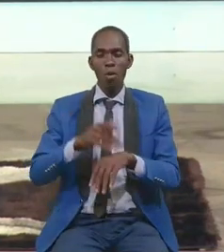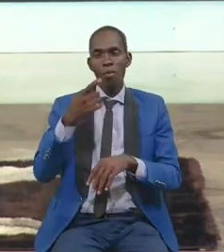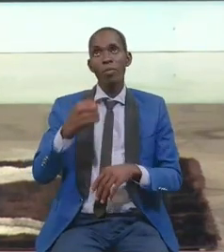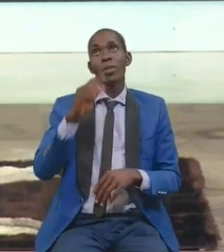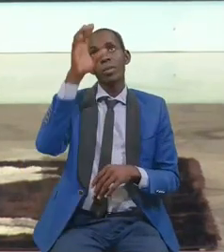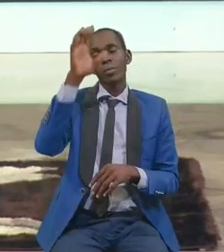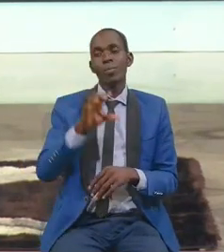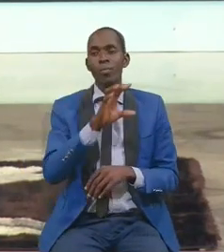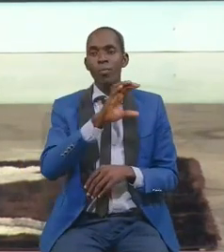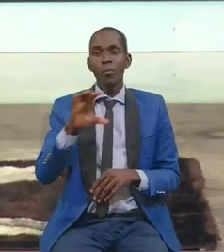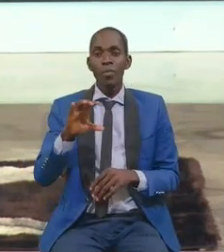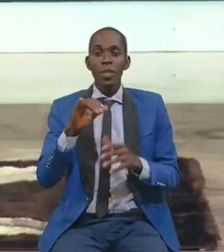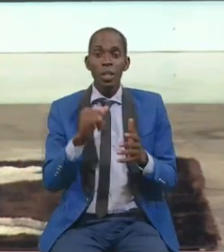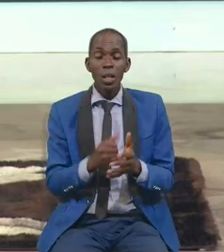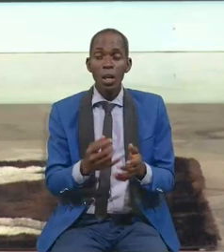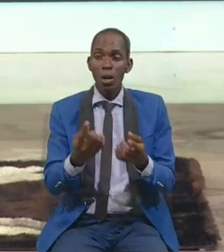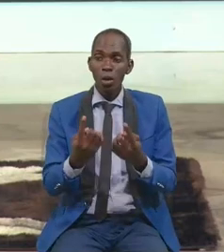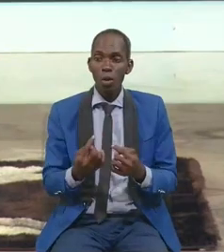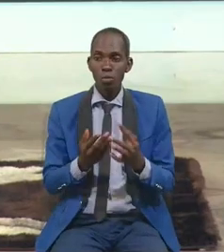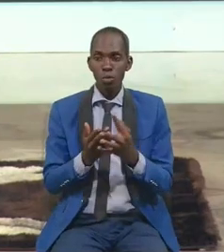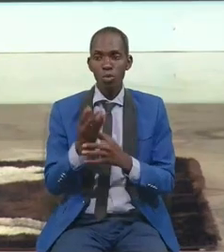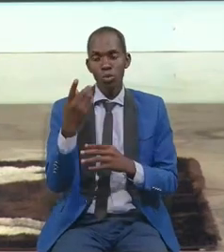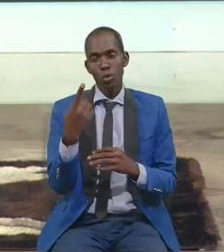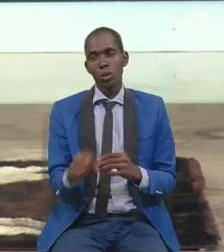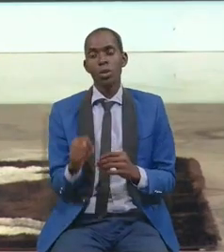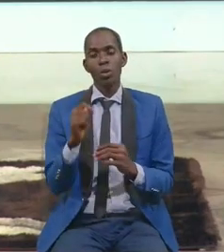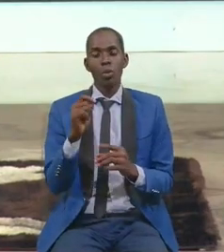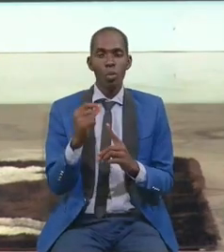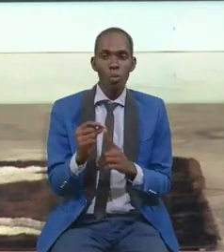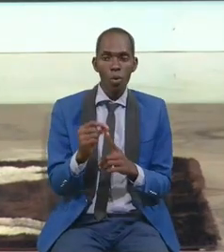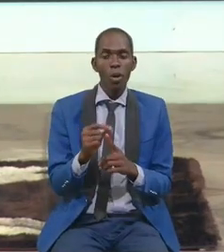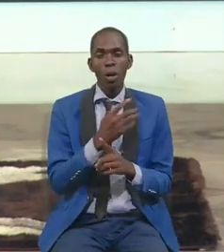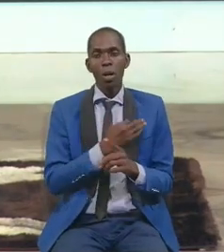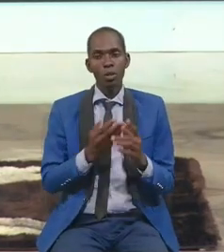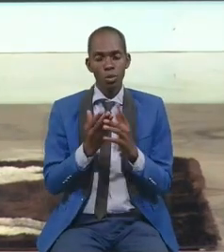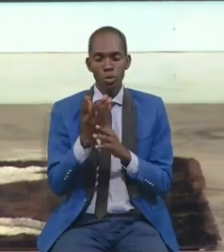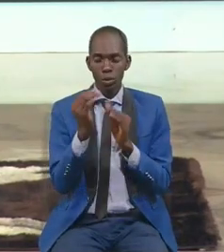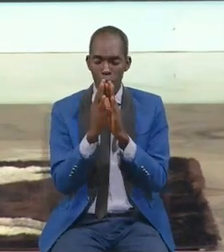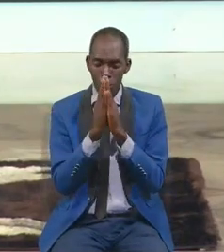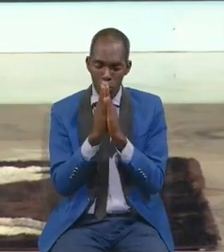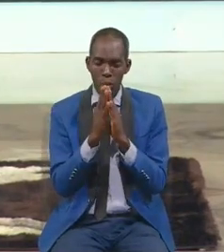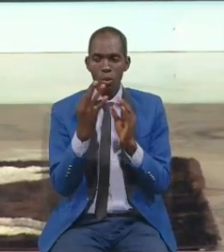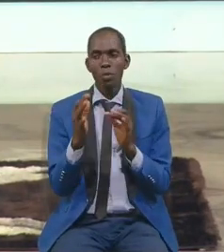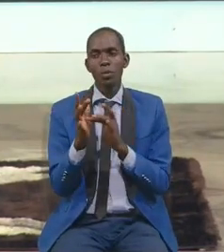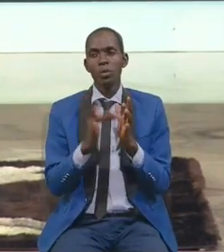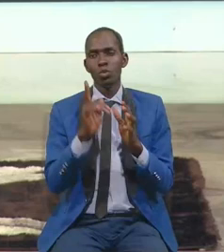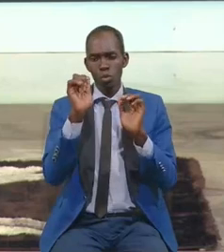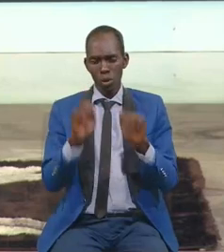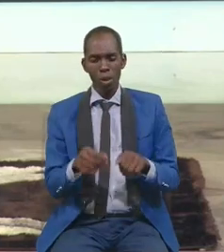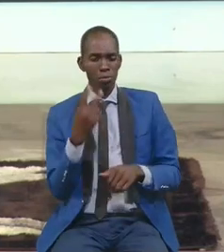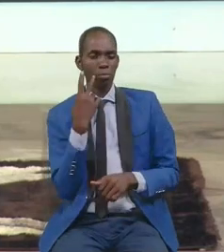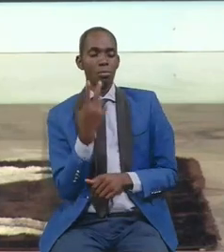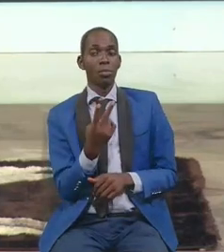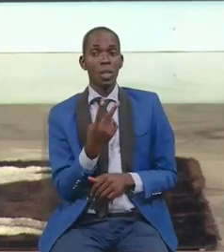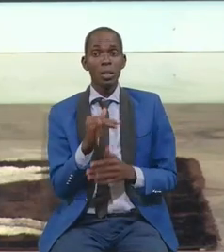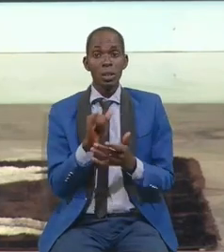au travers de la parole et au travers de l'intercession de Jésus. Vous pouvez le dire que si vous